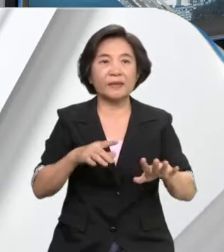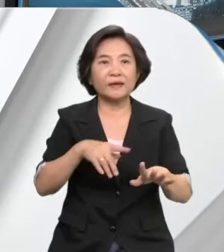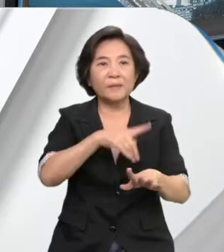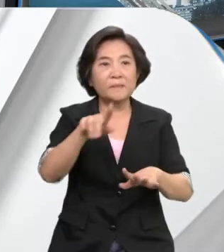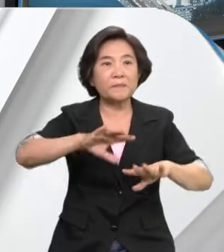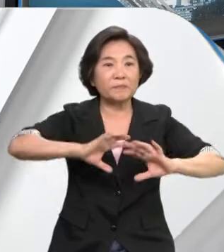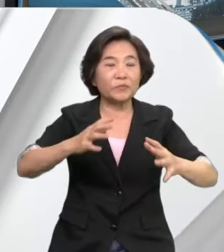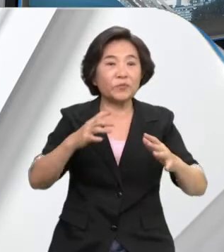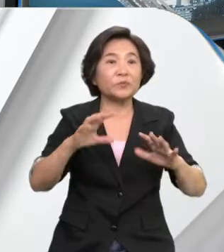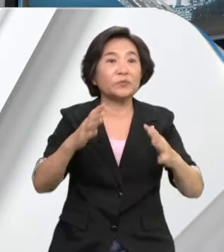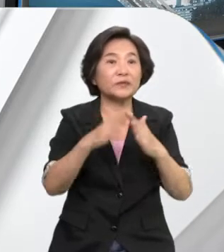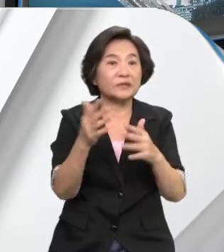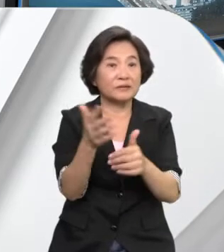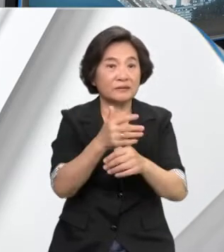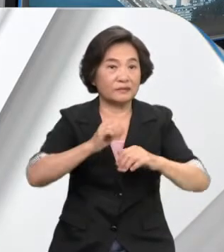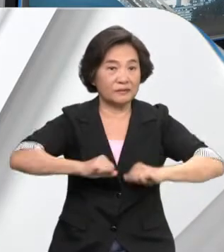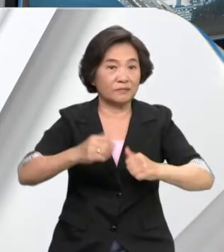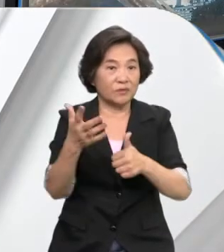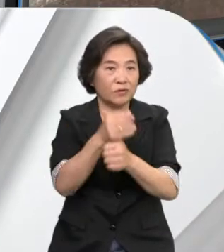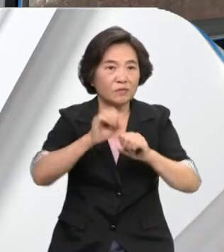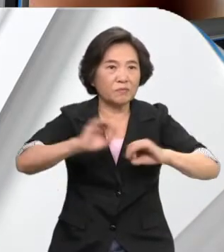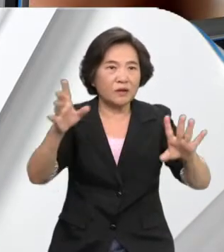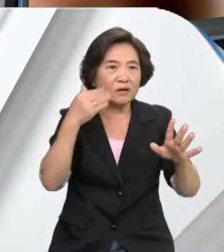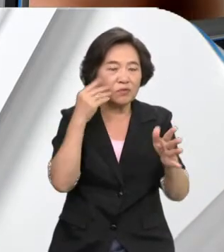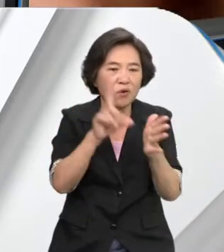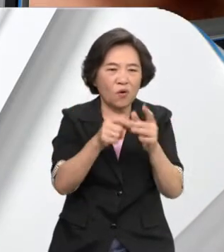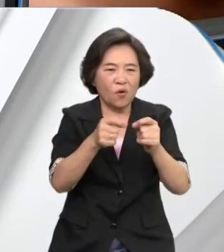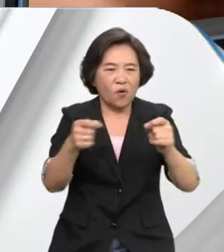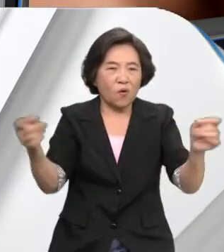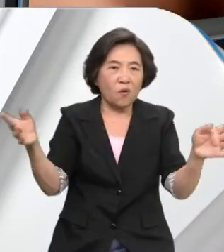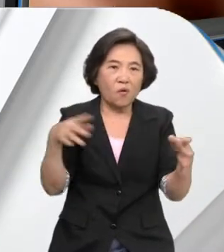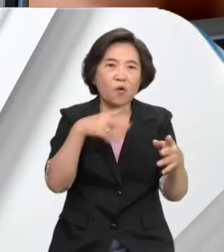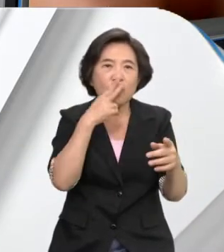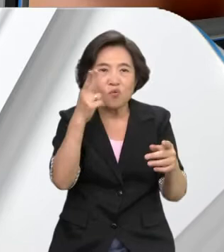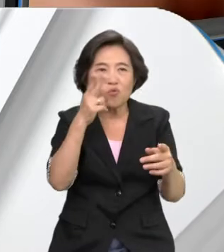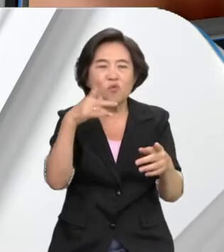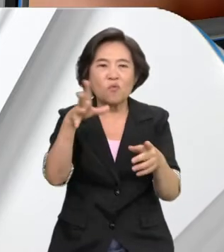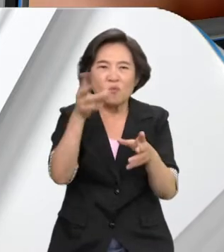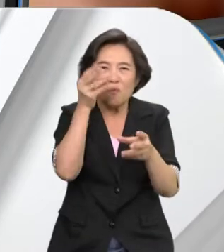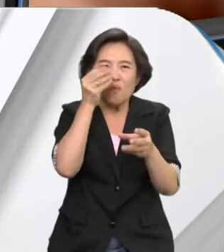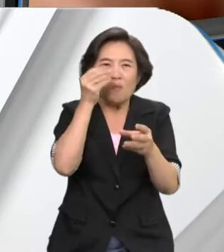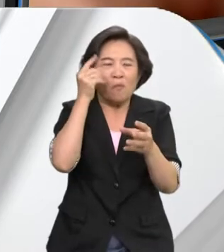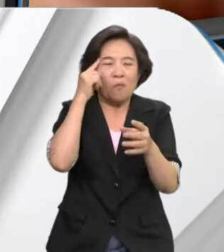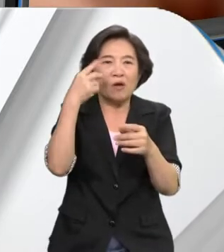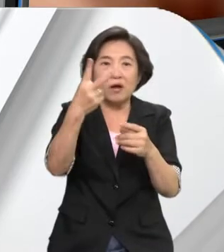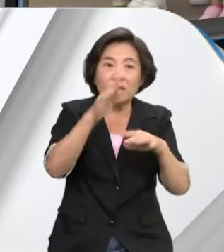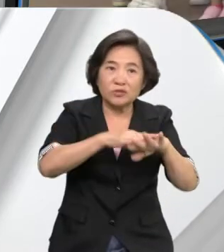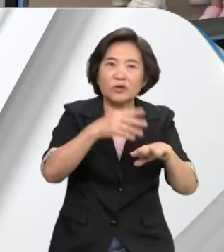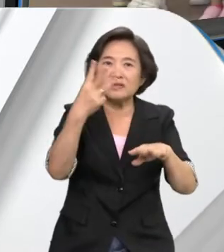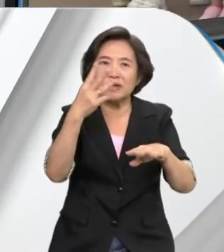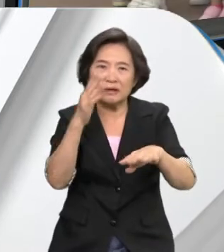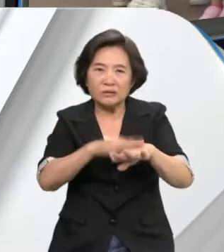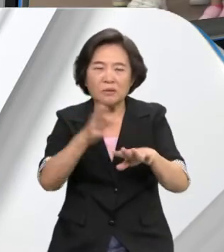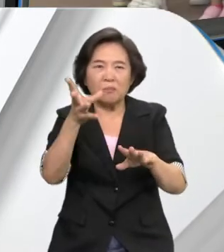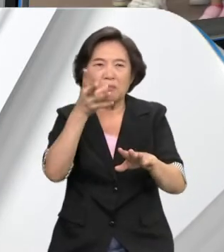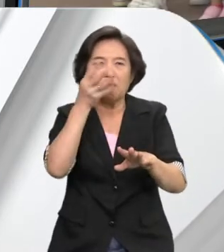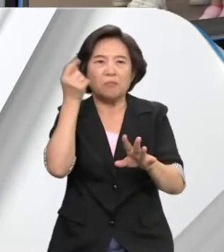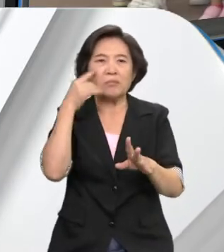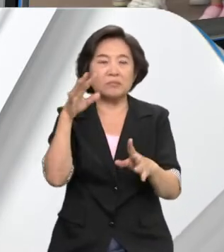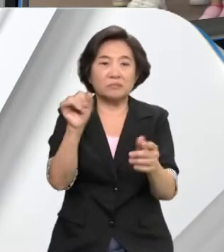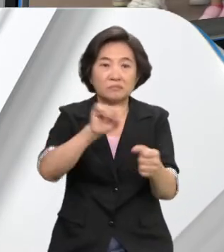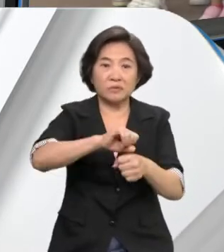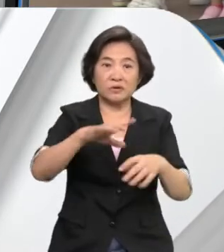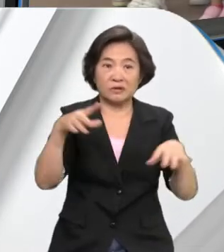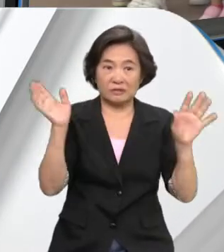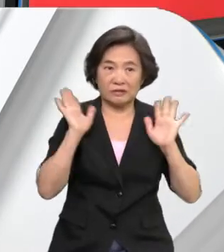根据过去所有资料显示，长时间接触二手站、摩斯顿二手站甚至三手站的环境当中，除了会